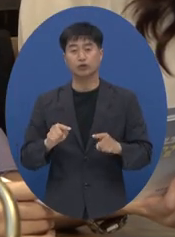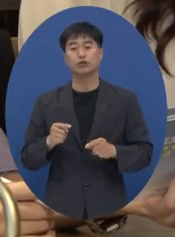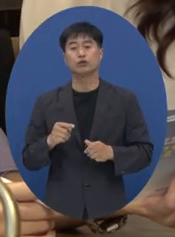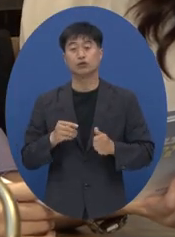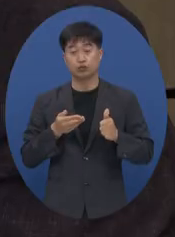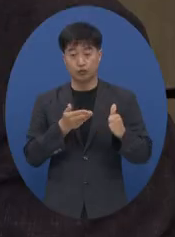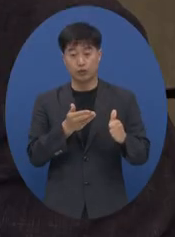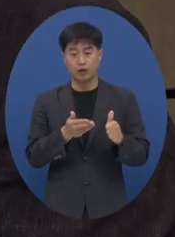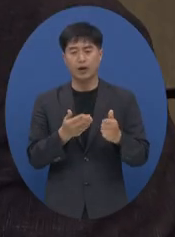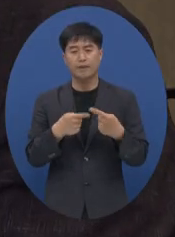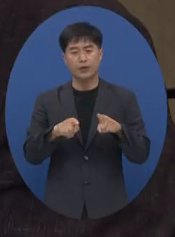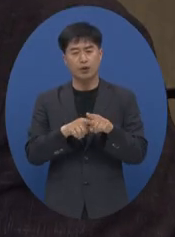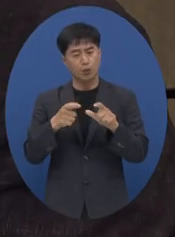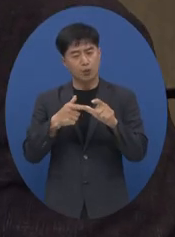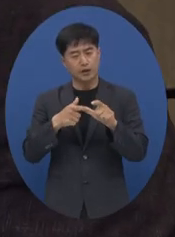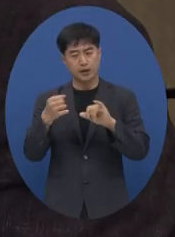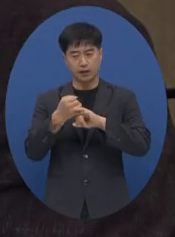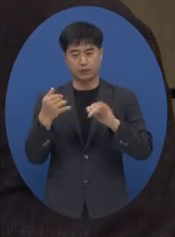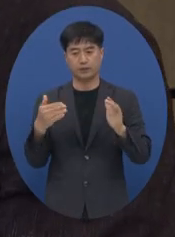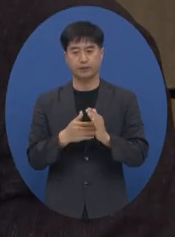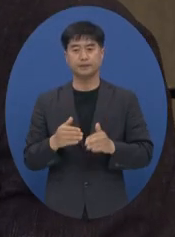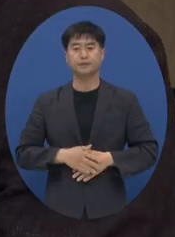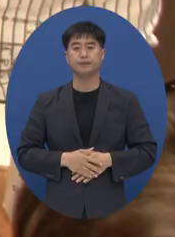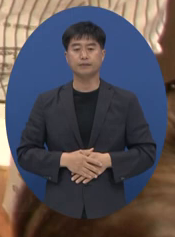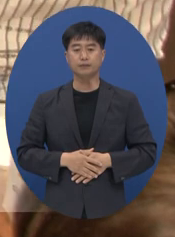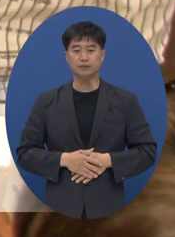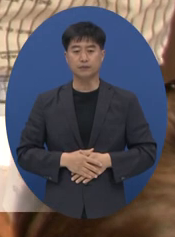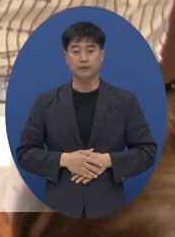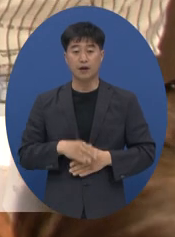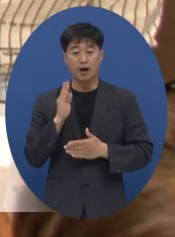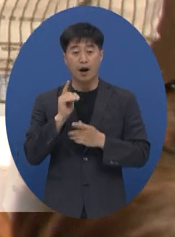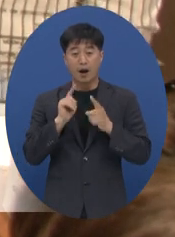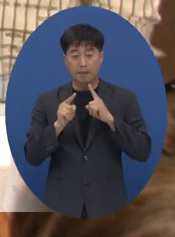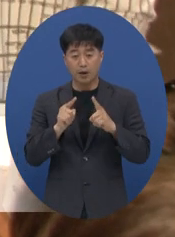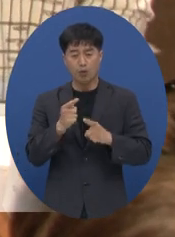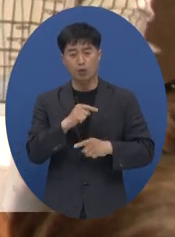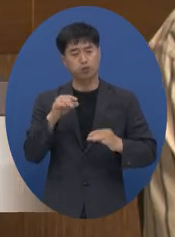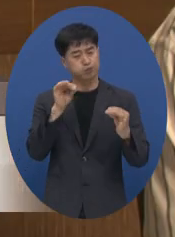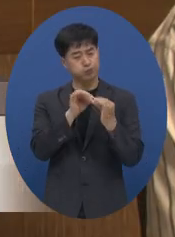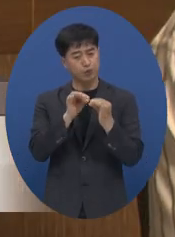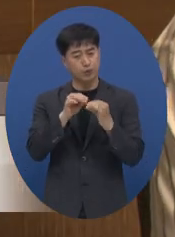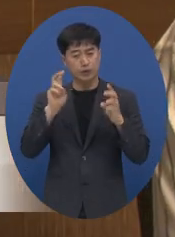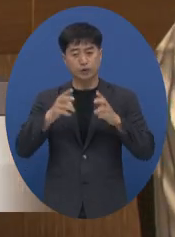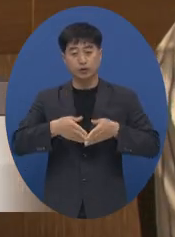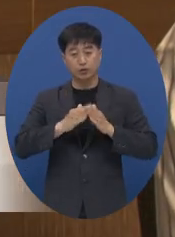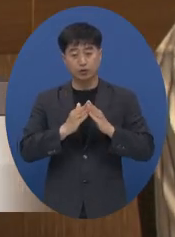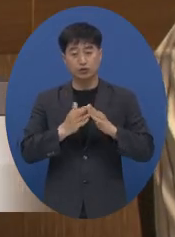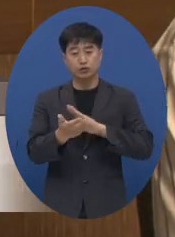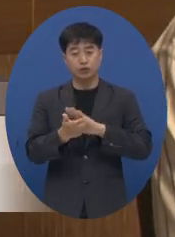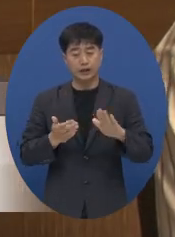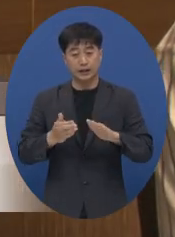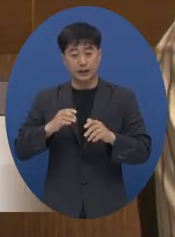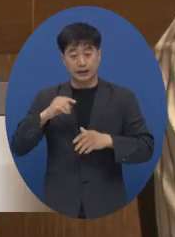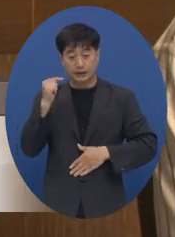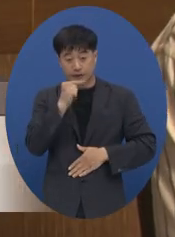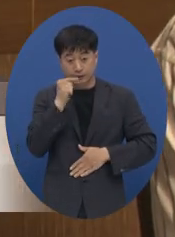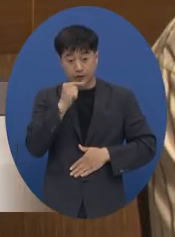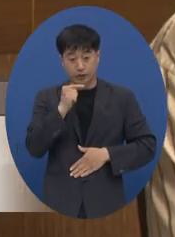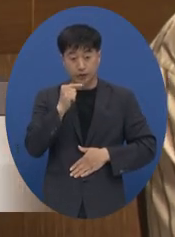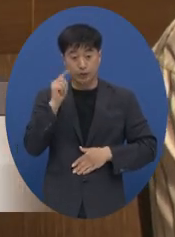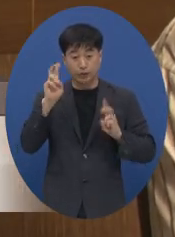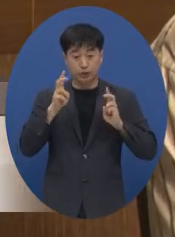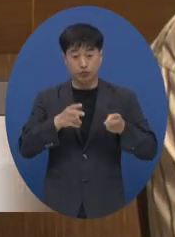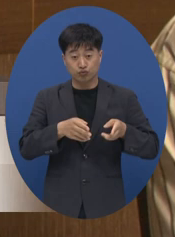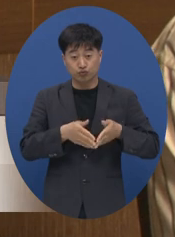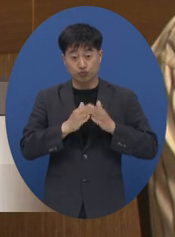부분은 함께 고민해 나가겠다고 약속했습니다. 두 분 말씀에 이제 너무 공감하는 게 창업하기 전에 좀 치밀하게 창업 준비를 해야